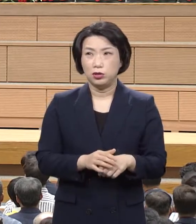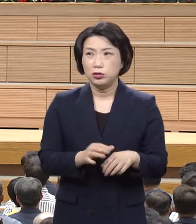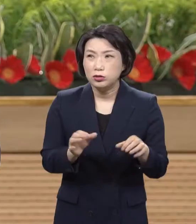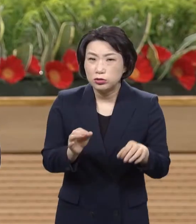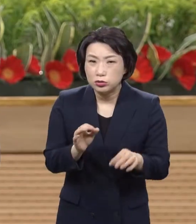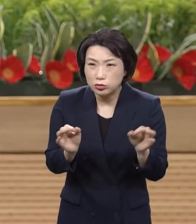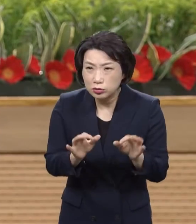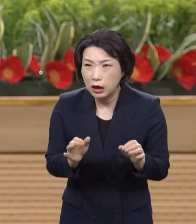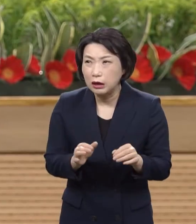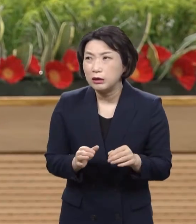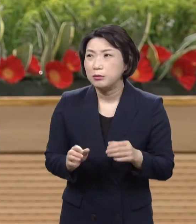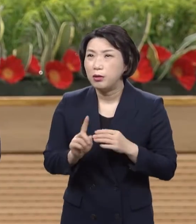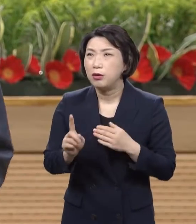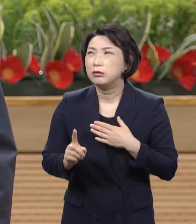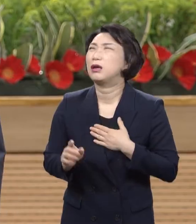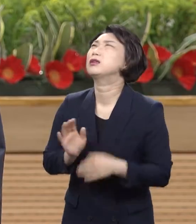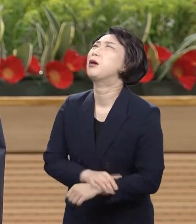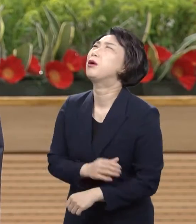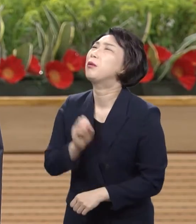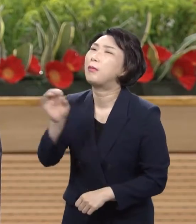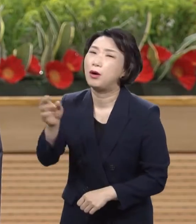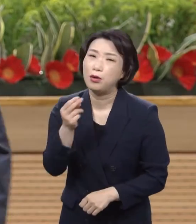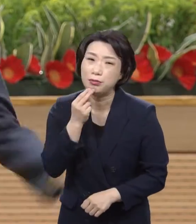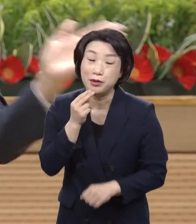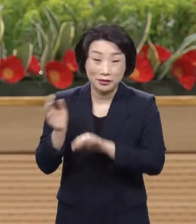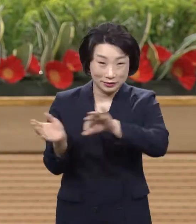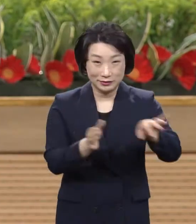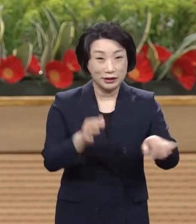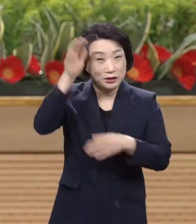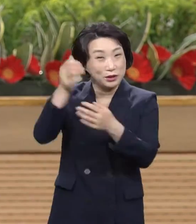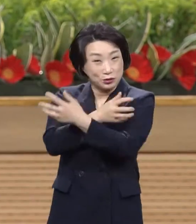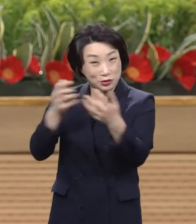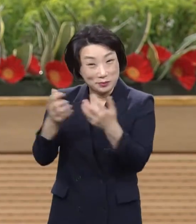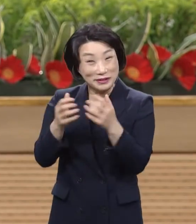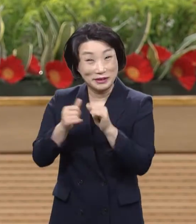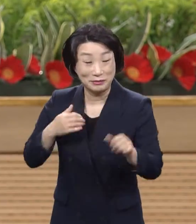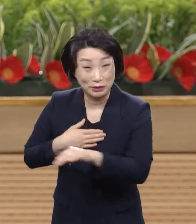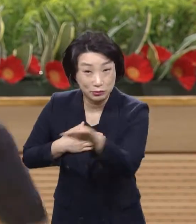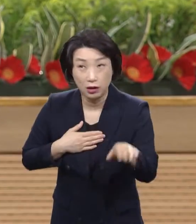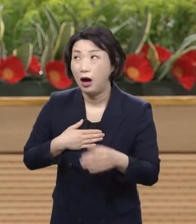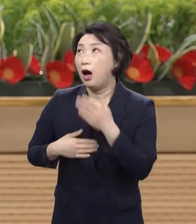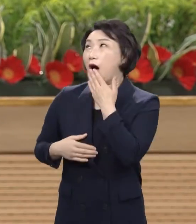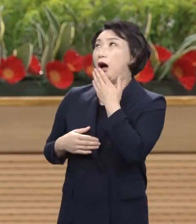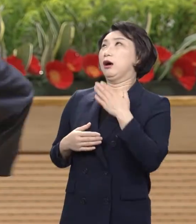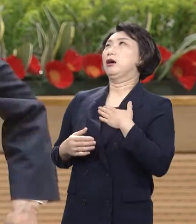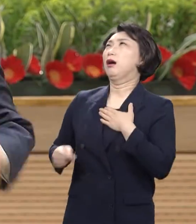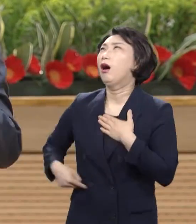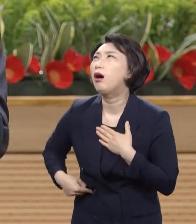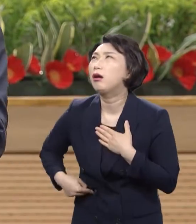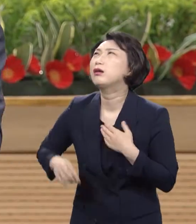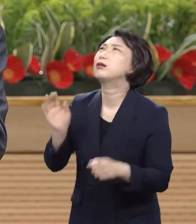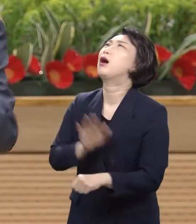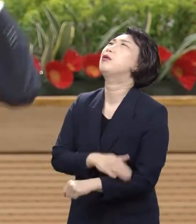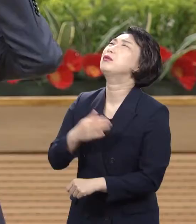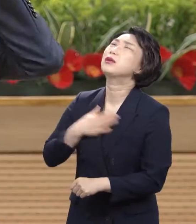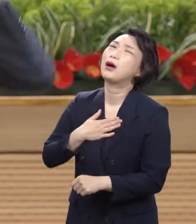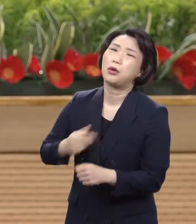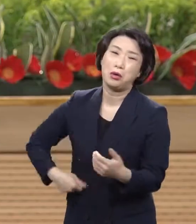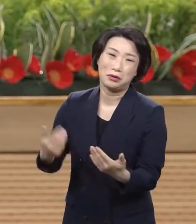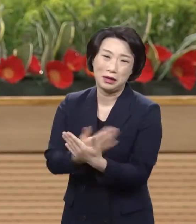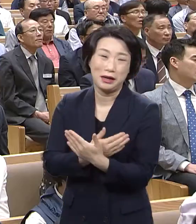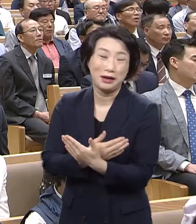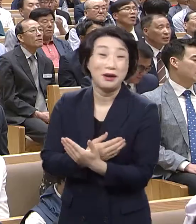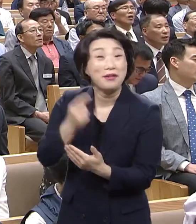잘못했습니다 이걸 못하는데, 근데 성령 충만한 사람은 순간에 잘못했습니다 성령이